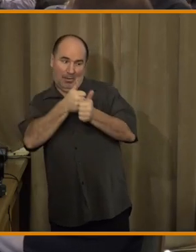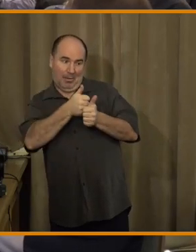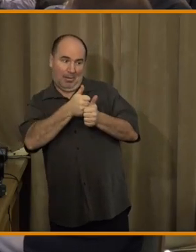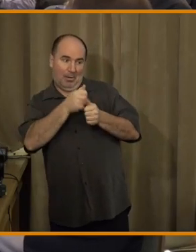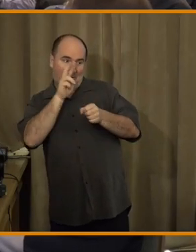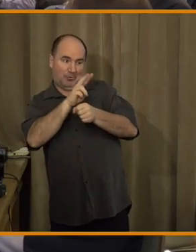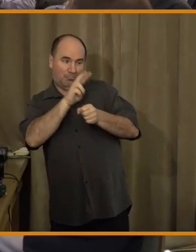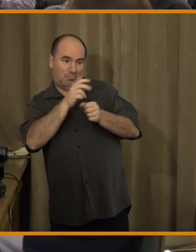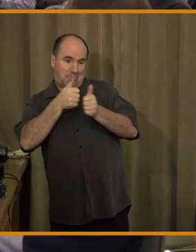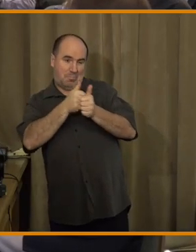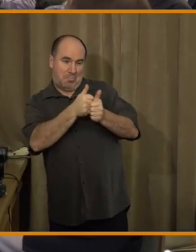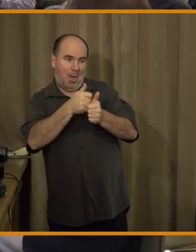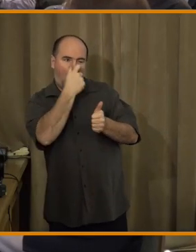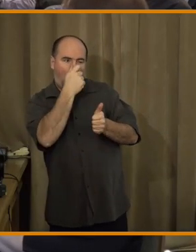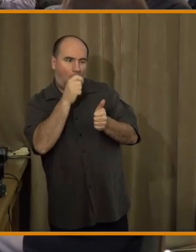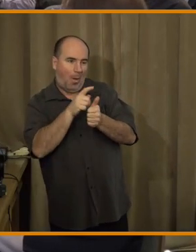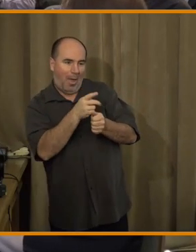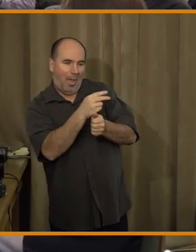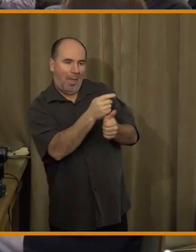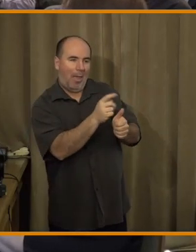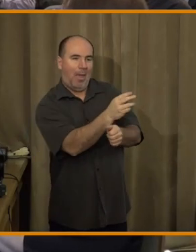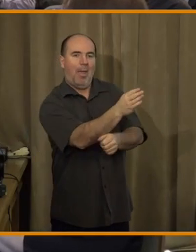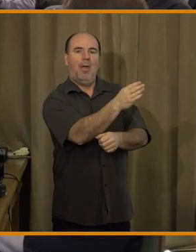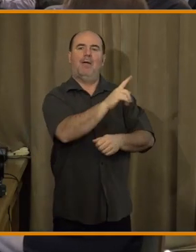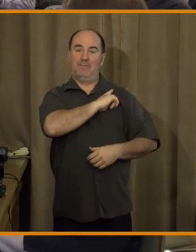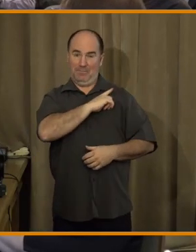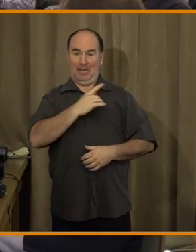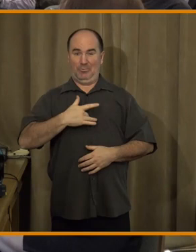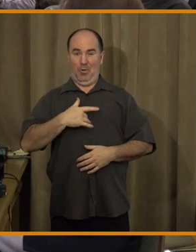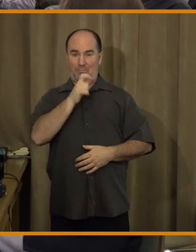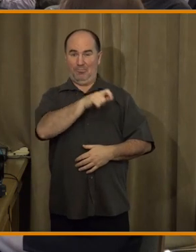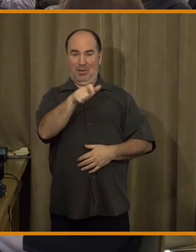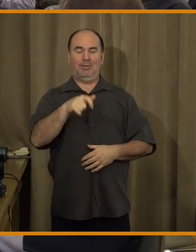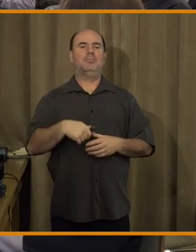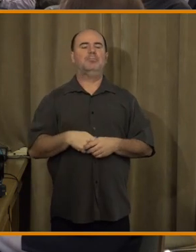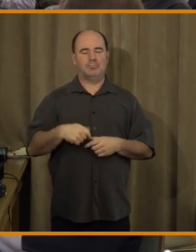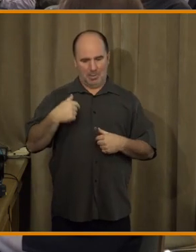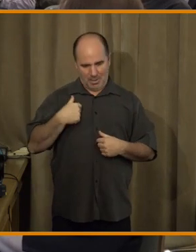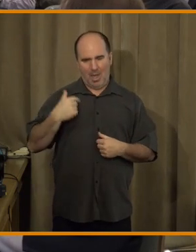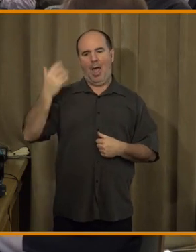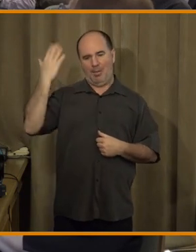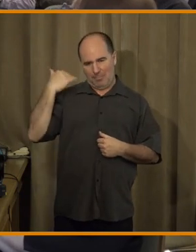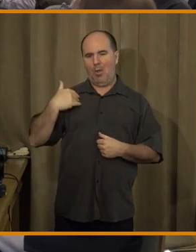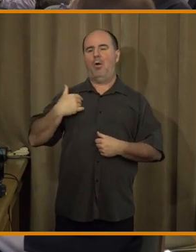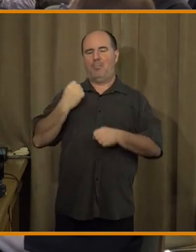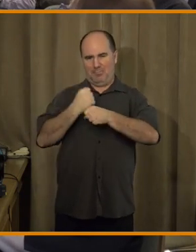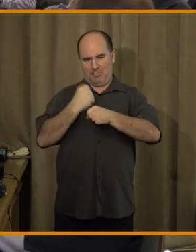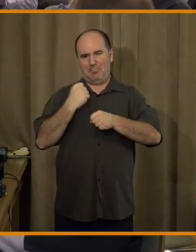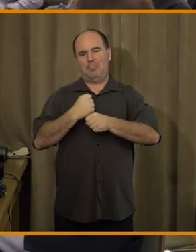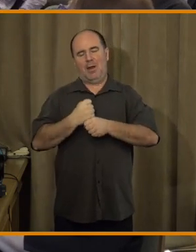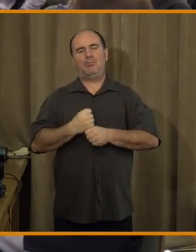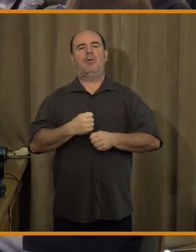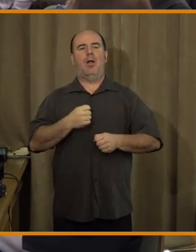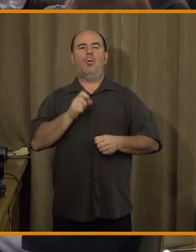služby svoje občany, protože jsem u tajné služby BIS pracoval. V